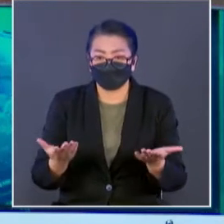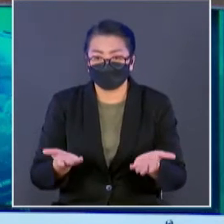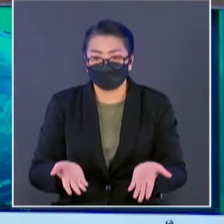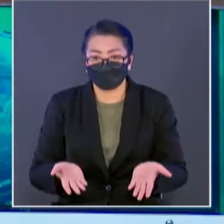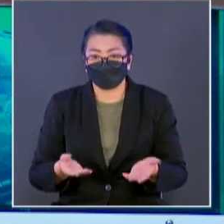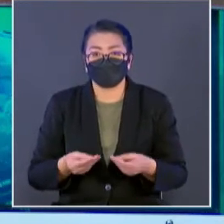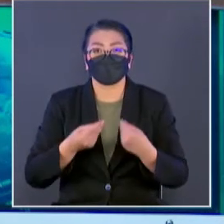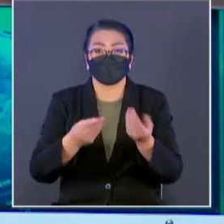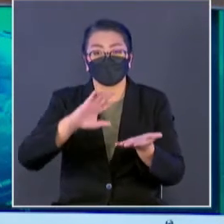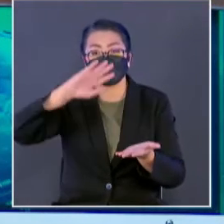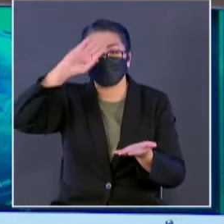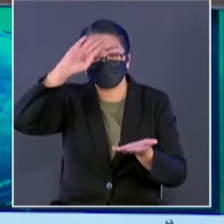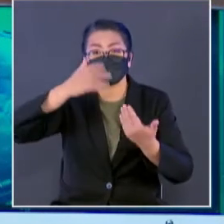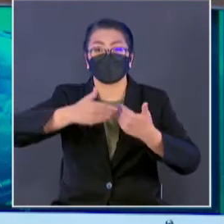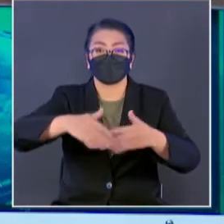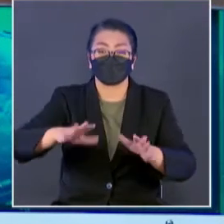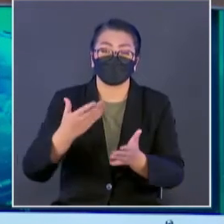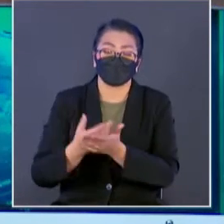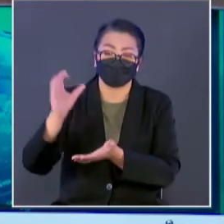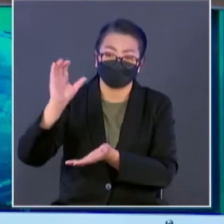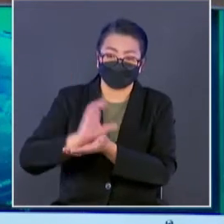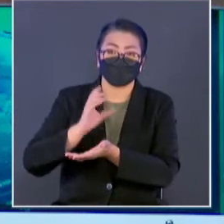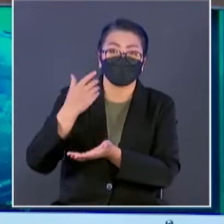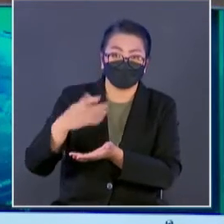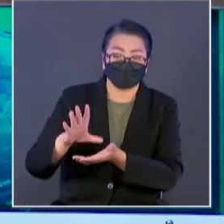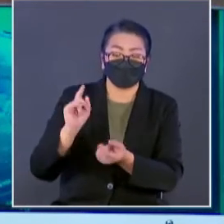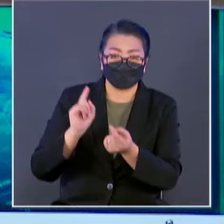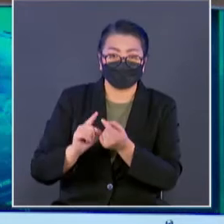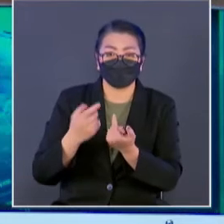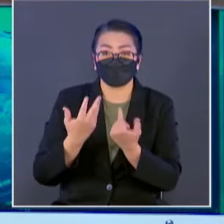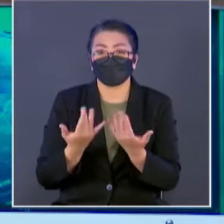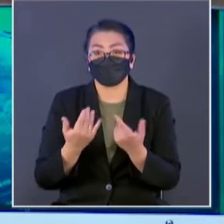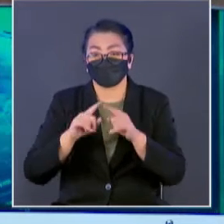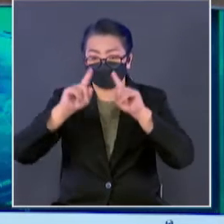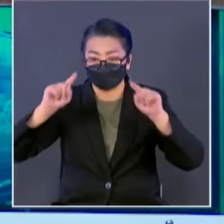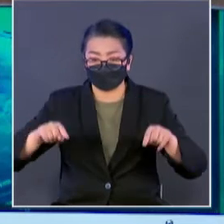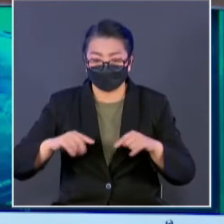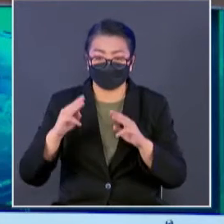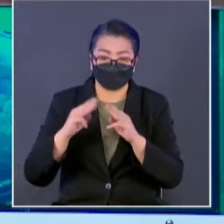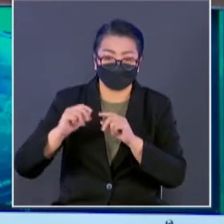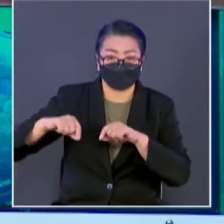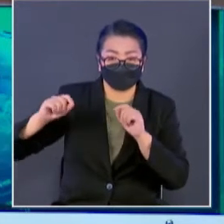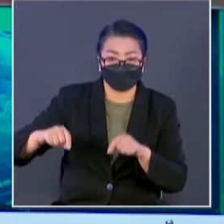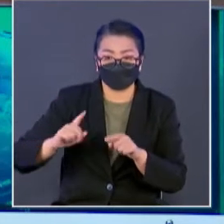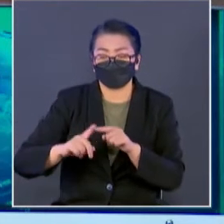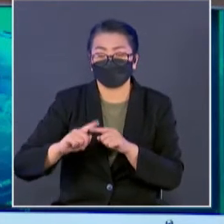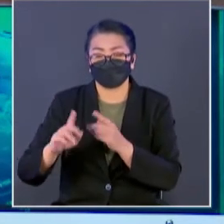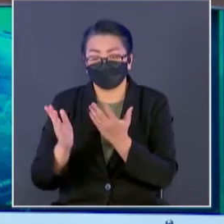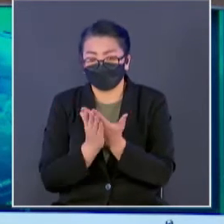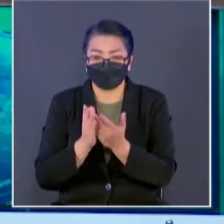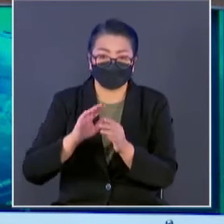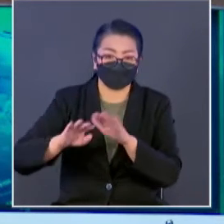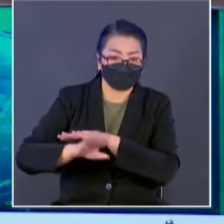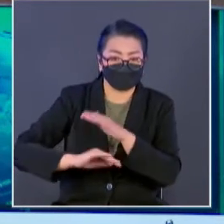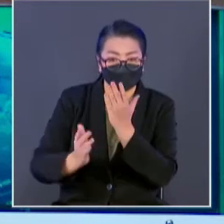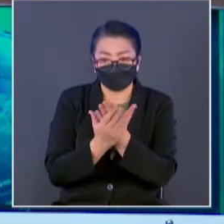ได ้ นะฮะ เนี่ยฮะเงินบอกว่างบประมาณโอนมาแล้วมาถึงที่แล้วแต่ว่าเดี๋ยวต้องทำเรื่องเบิกจ่ายทำเรื่องเบิกจ่ายก็ต้องรวบรวมเอกสารหลักฐานต่